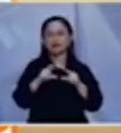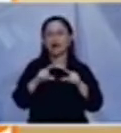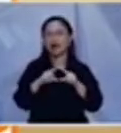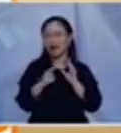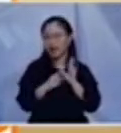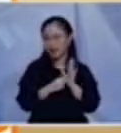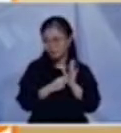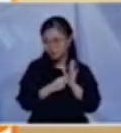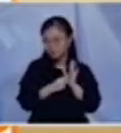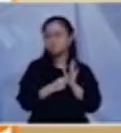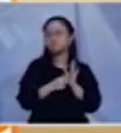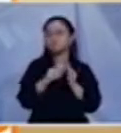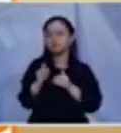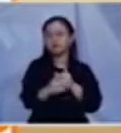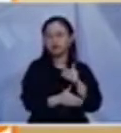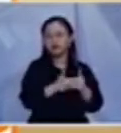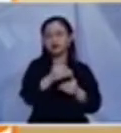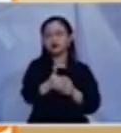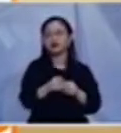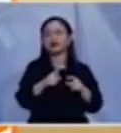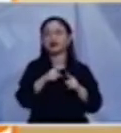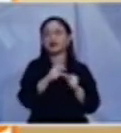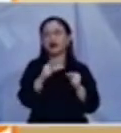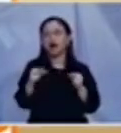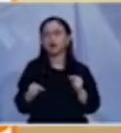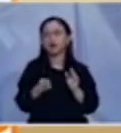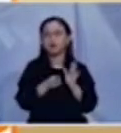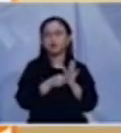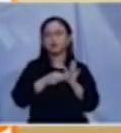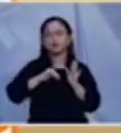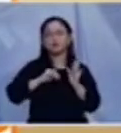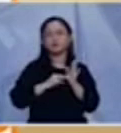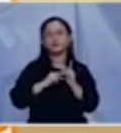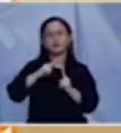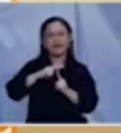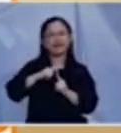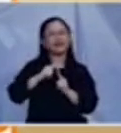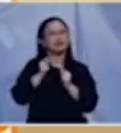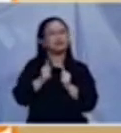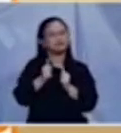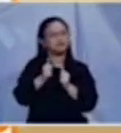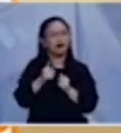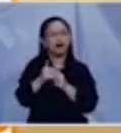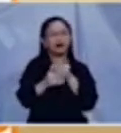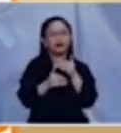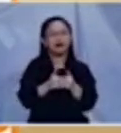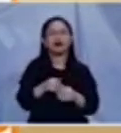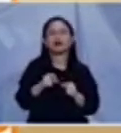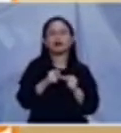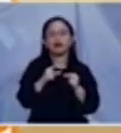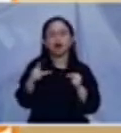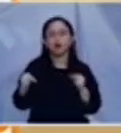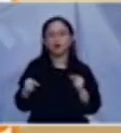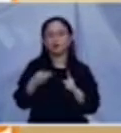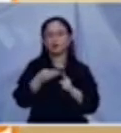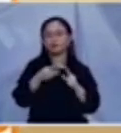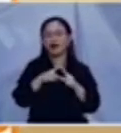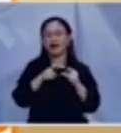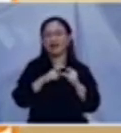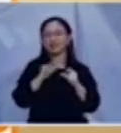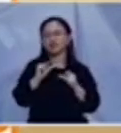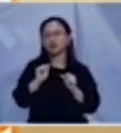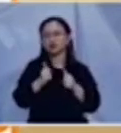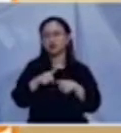antiinflamasi dan bakteri, daun mint dengan kandungan mentol yang memberikan sensasi dingin, serta daun basil untuk